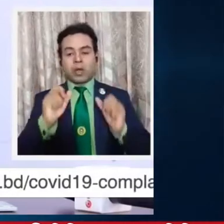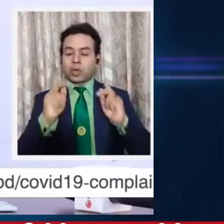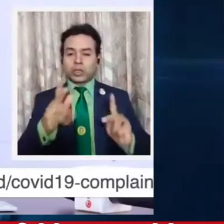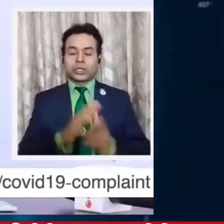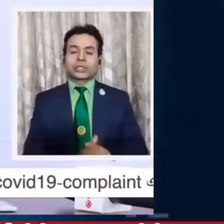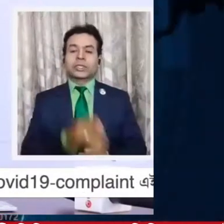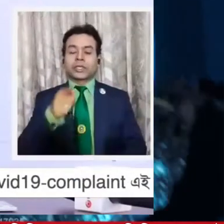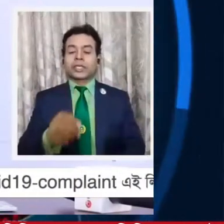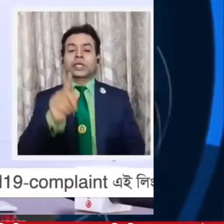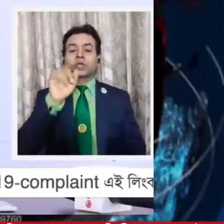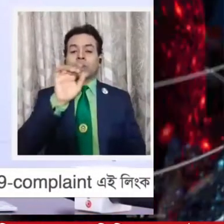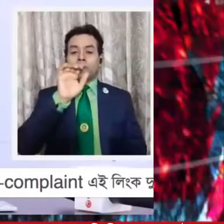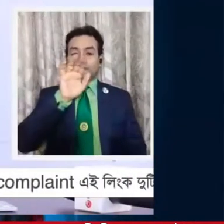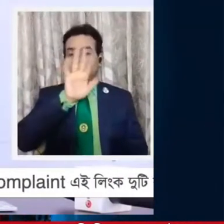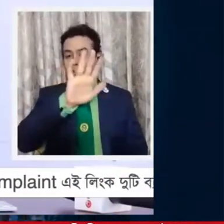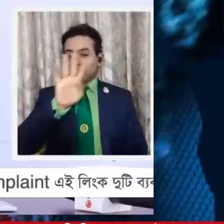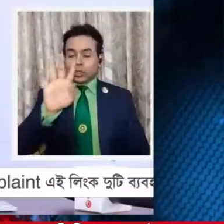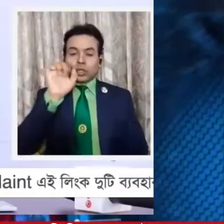সুস্থ